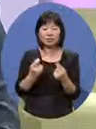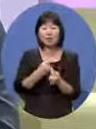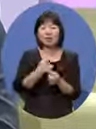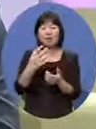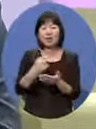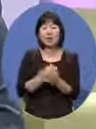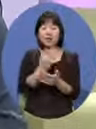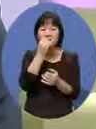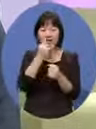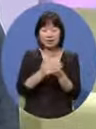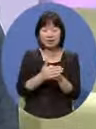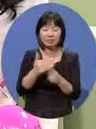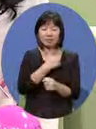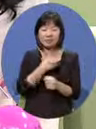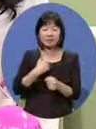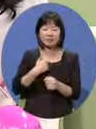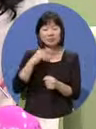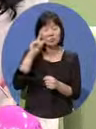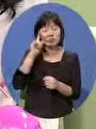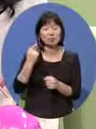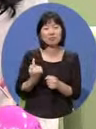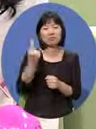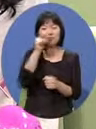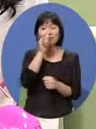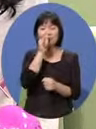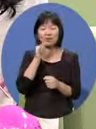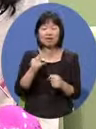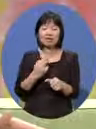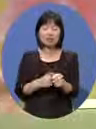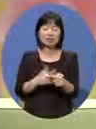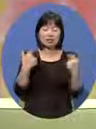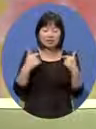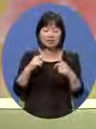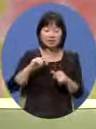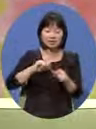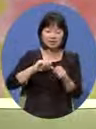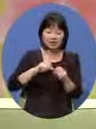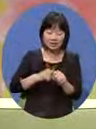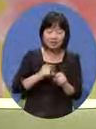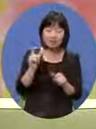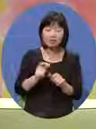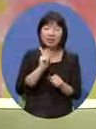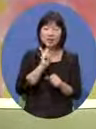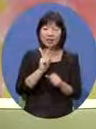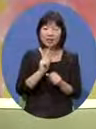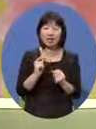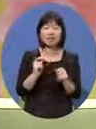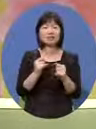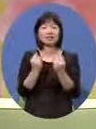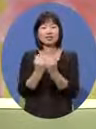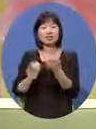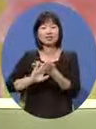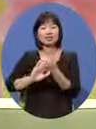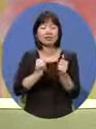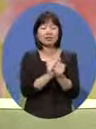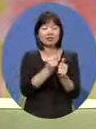때문에 만족도는 굉장히 올라갈 네. 수 있어요. 그리고 선생님이 늘 항상 강조하셨던 게 여자랑은 달리 남자들은 시각적으로